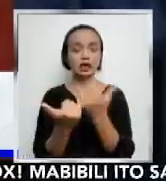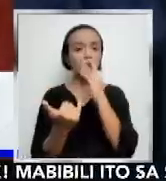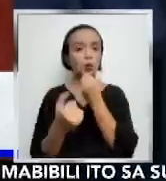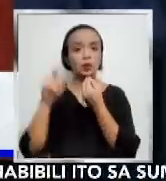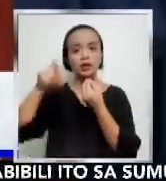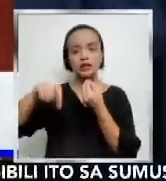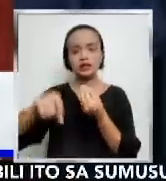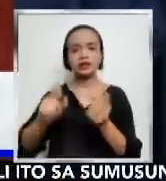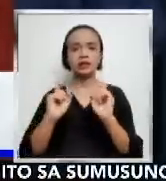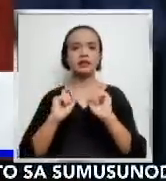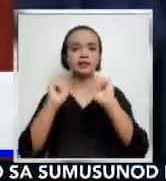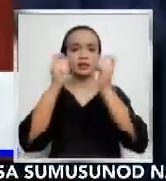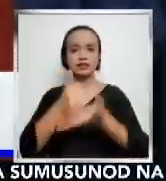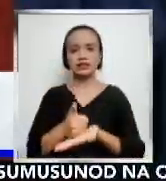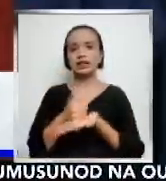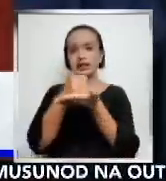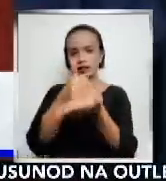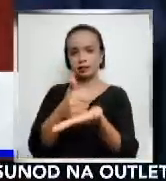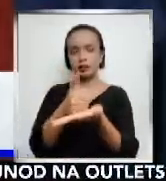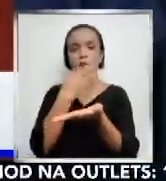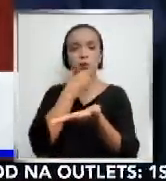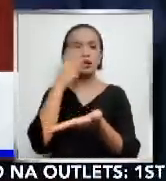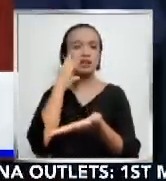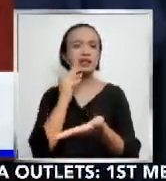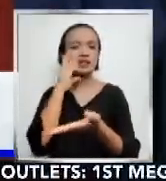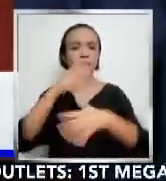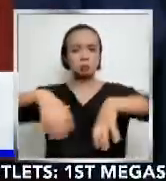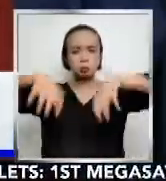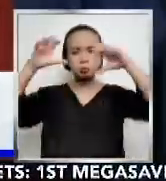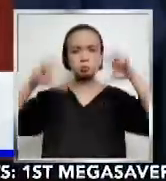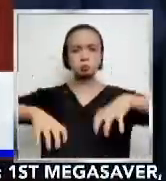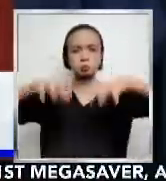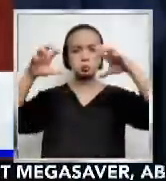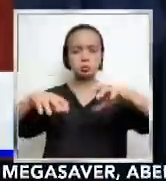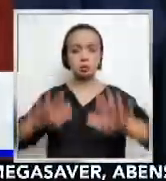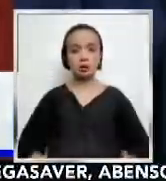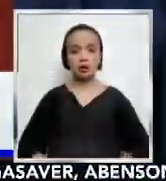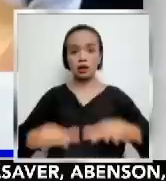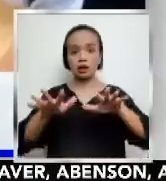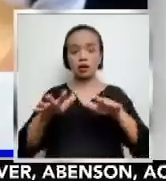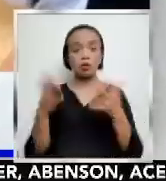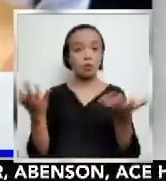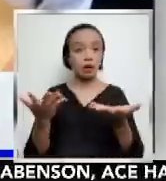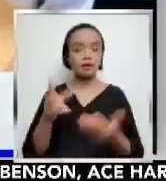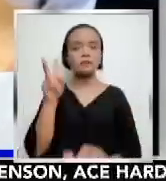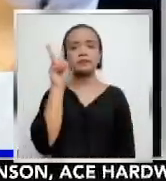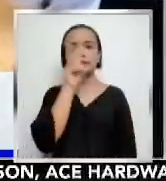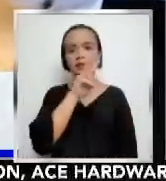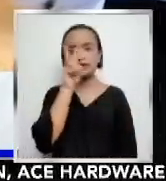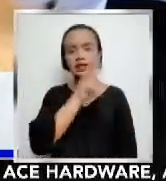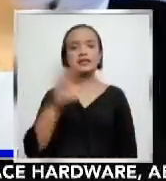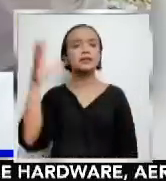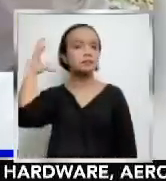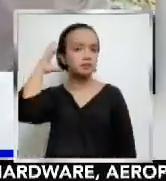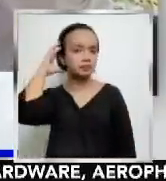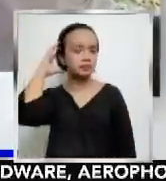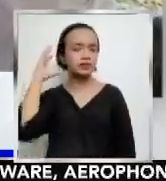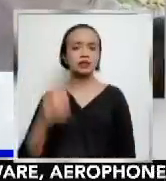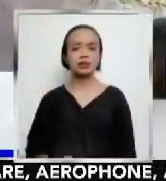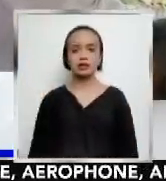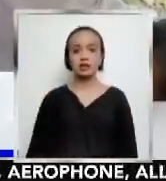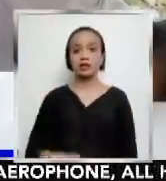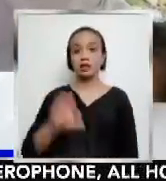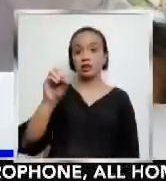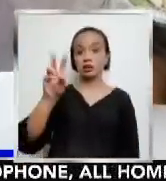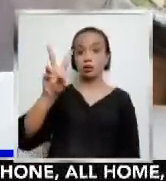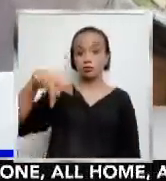tulong sa mga apektado ng shear line rainfall at pagbaha sa Visayas at Mindanao. Ang Office of the Vice President naman nagpadala na rin ng